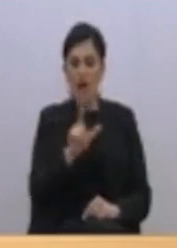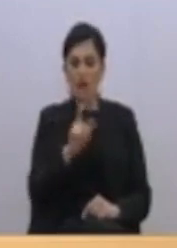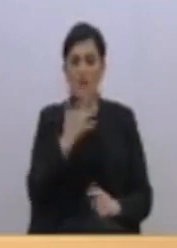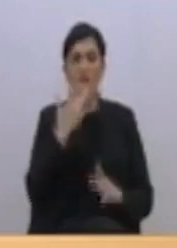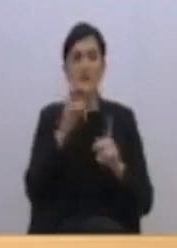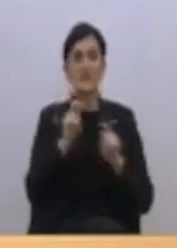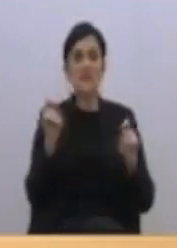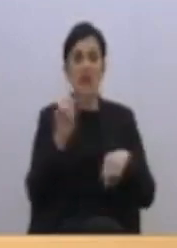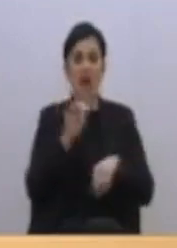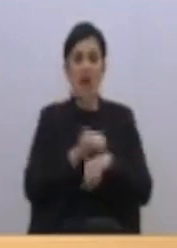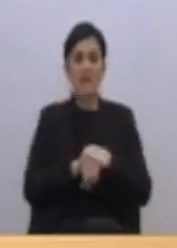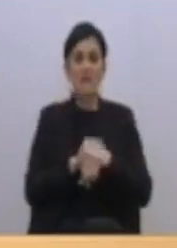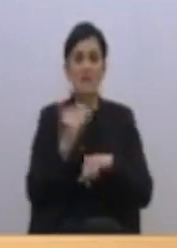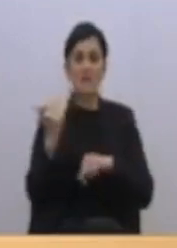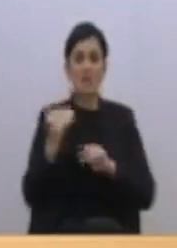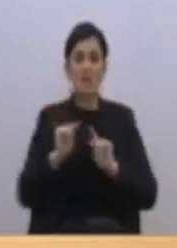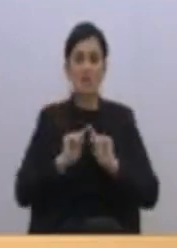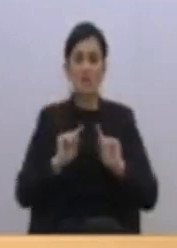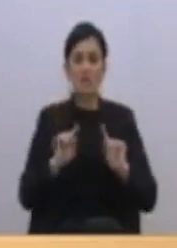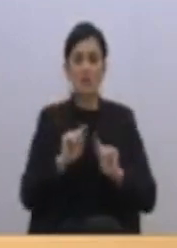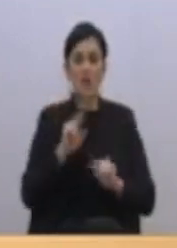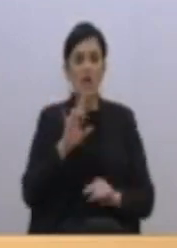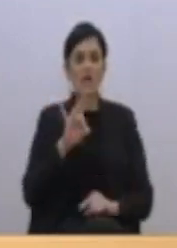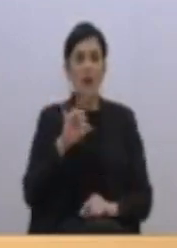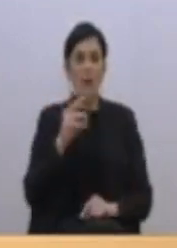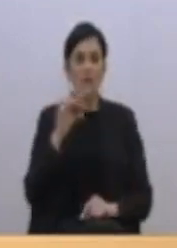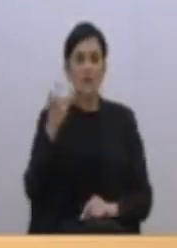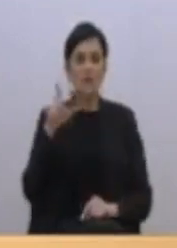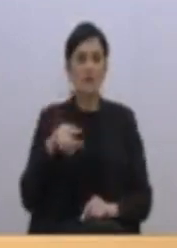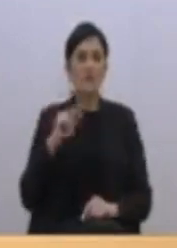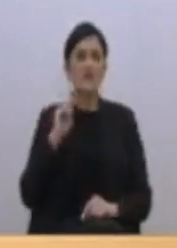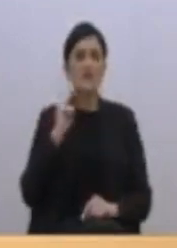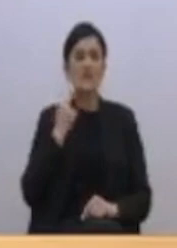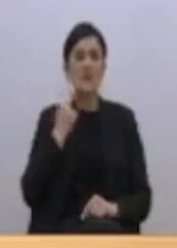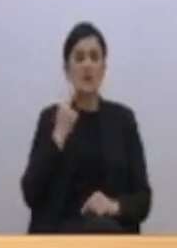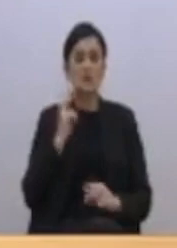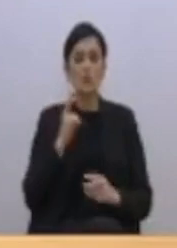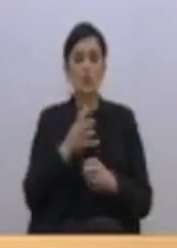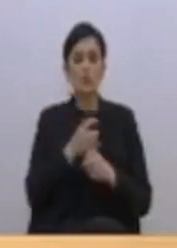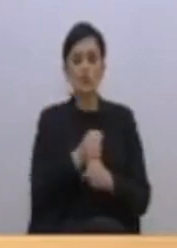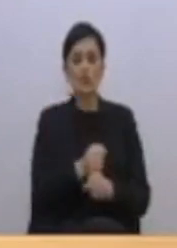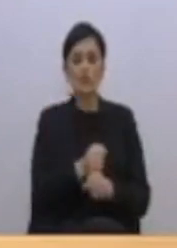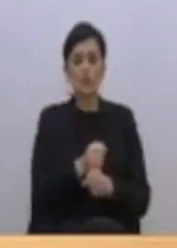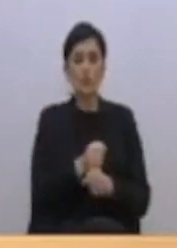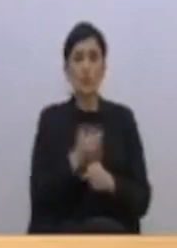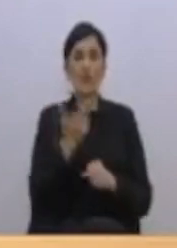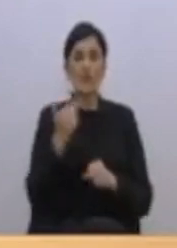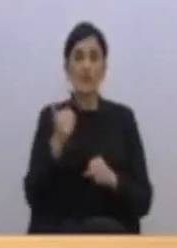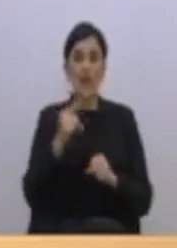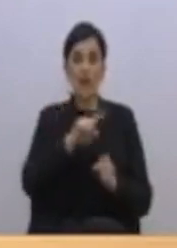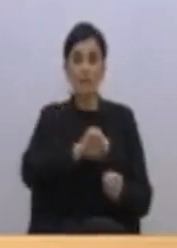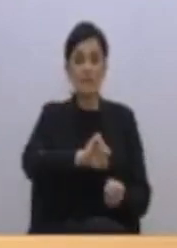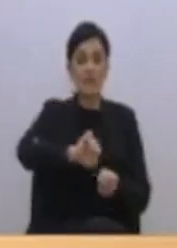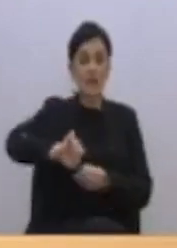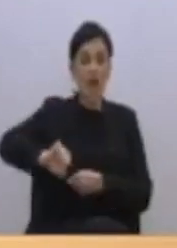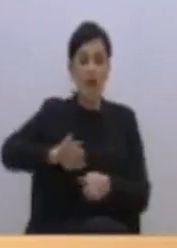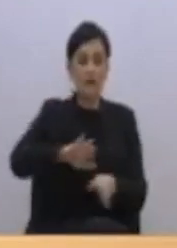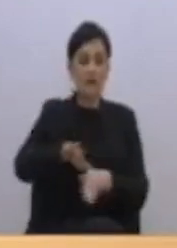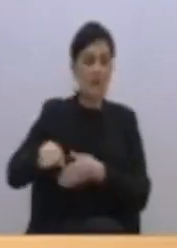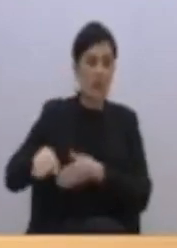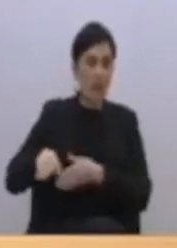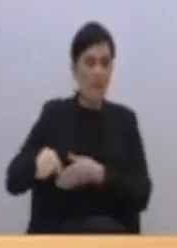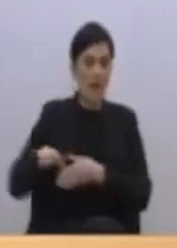ამხილა თქვენი პროპაგანდისტი შალვა რამიშვილის სექსუალურ შევიწროებაში და რომელსაც გადაეფარეთ თქვენ